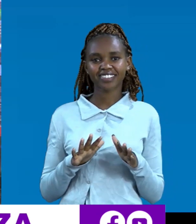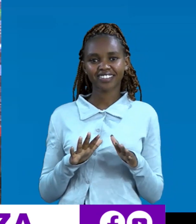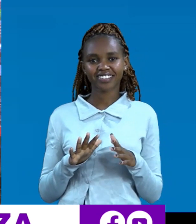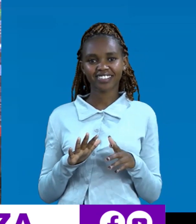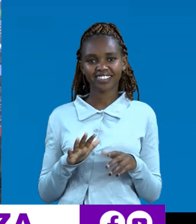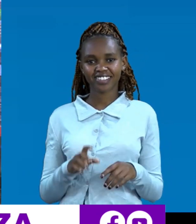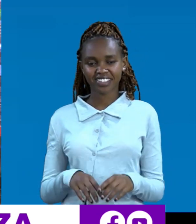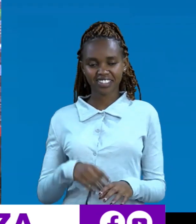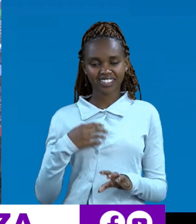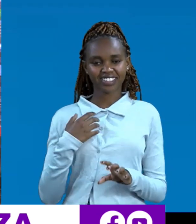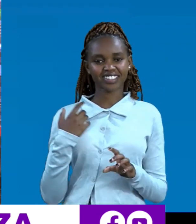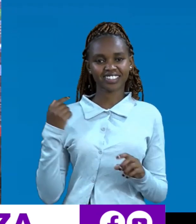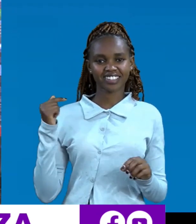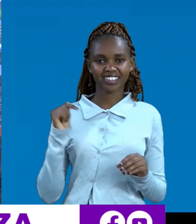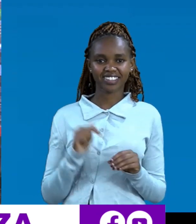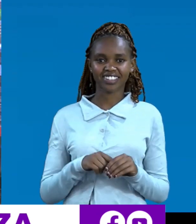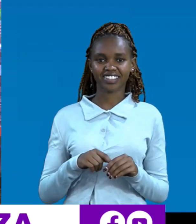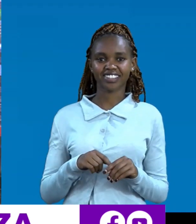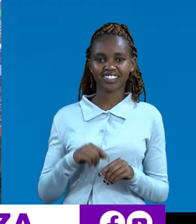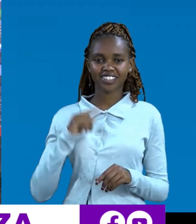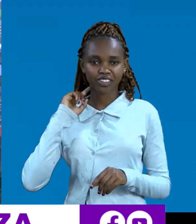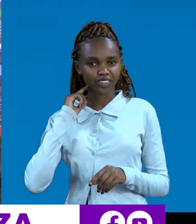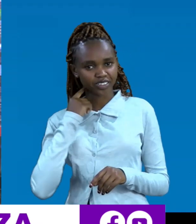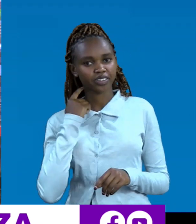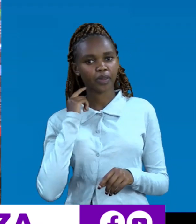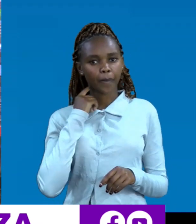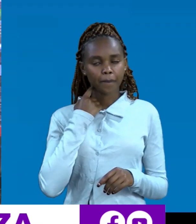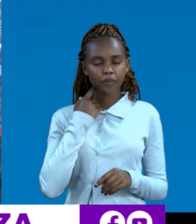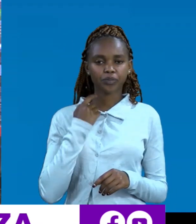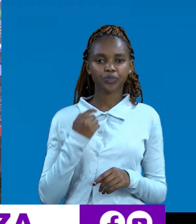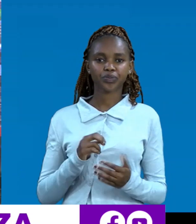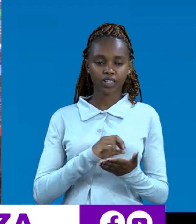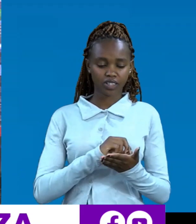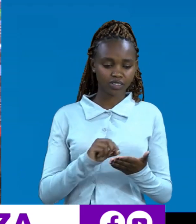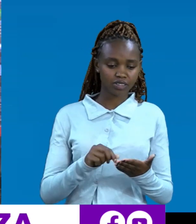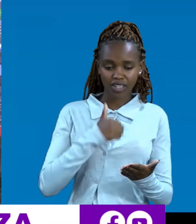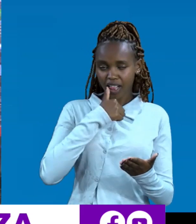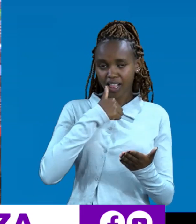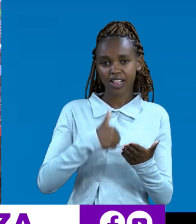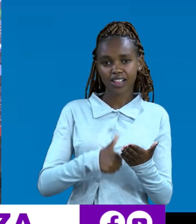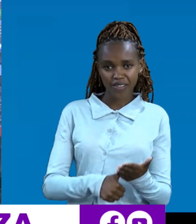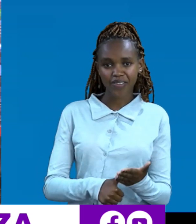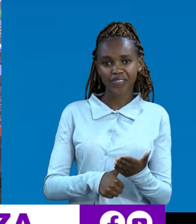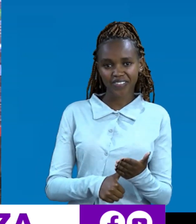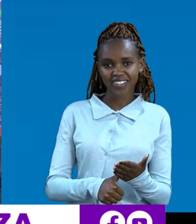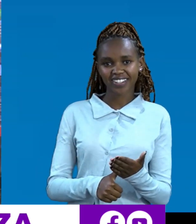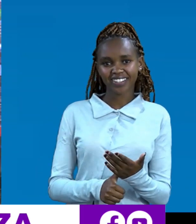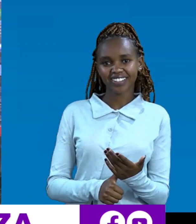Zinagonga ndipo. Bana bana zinatukumbusha enzi tulikuwa tunaandika barua na inapigwa marashi. Ai wao acha. Ukitoa tu